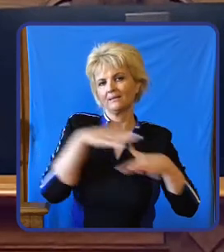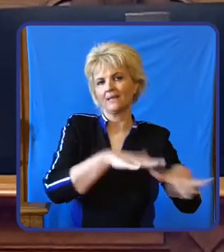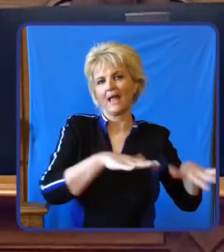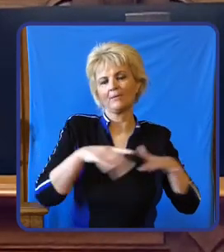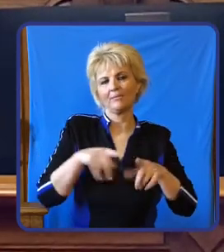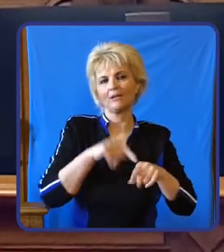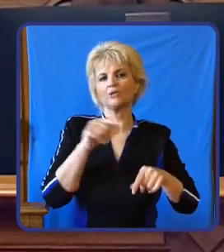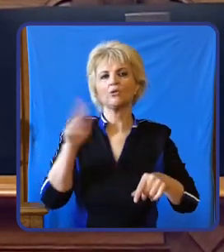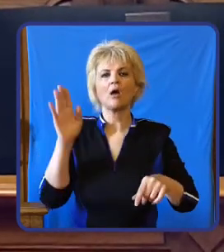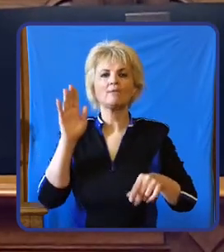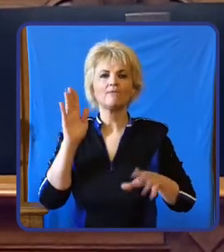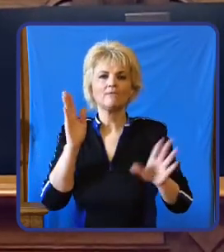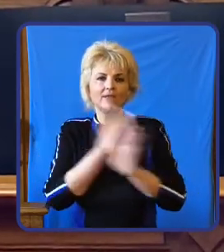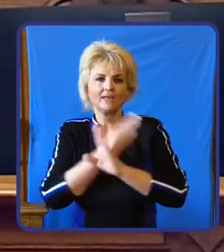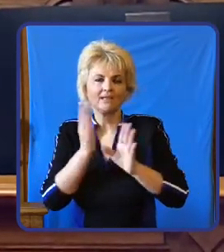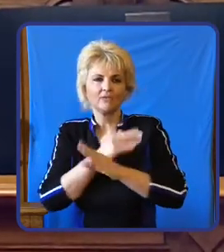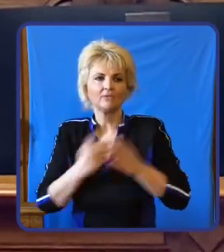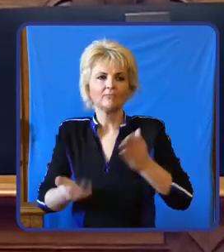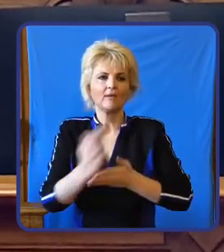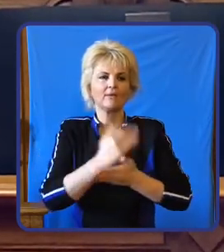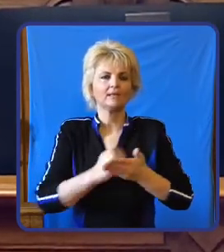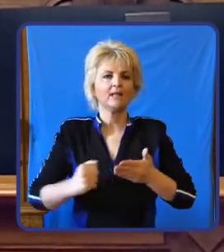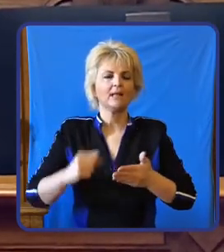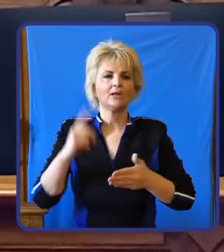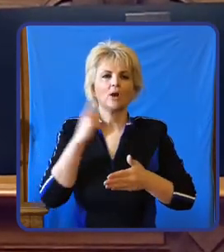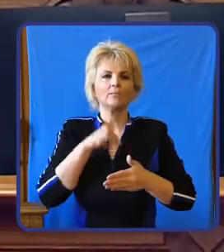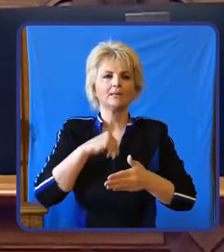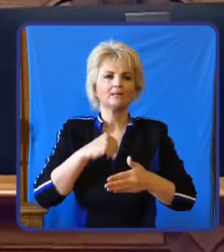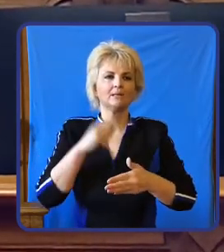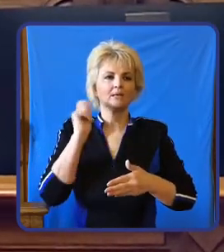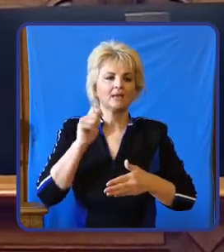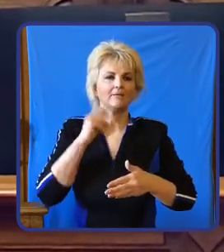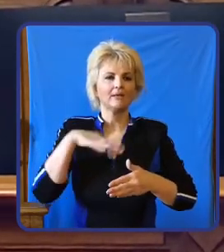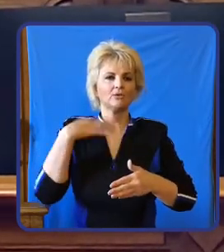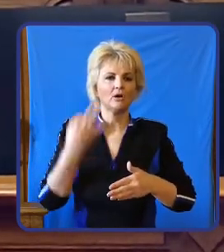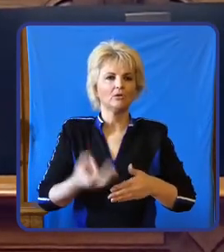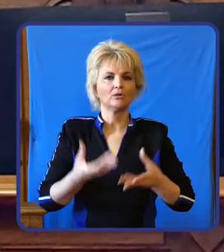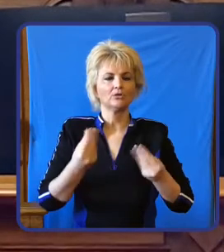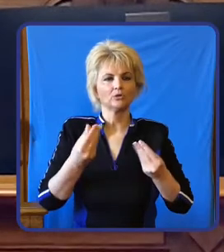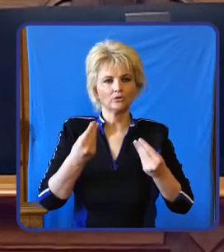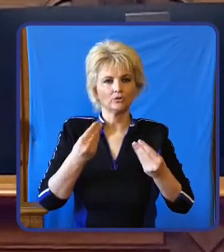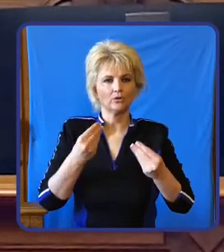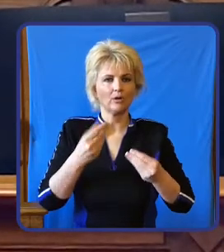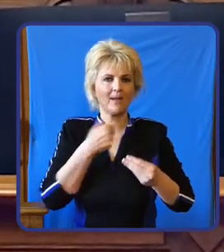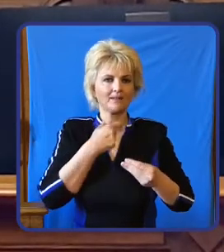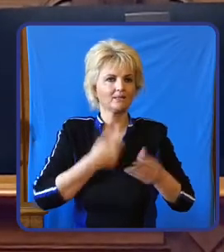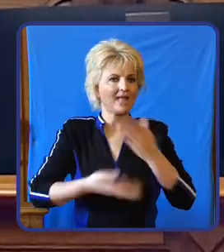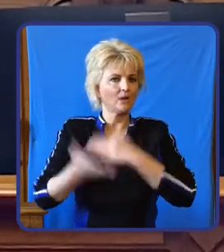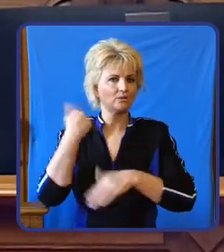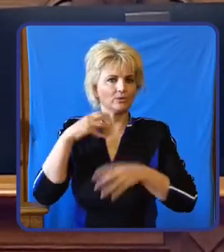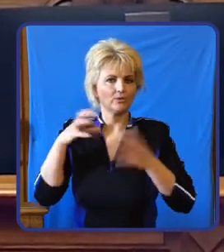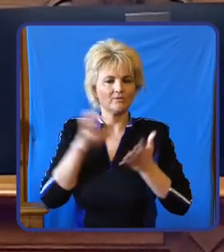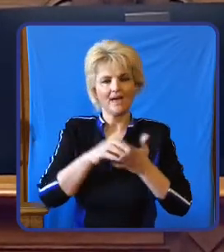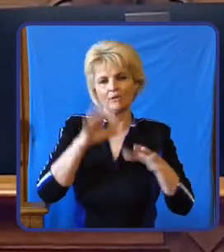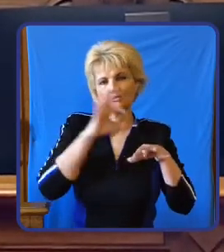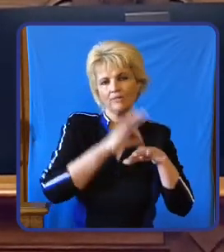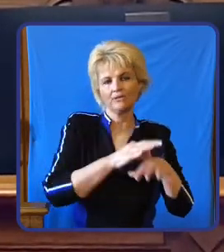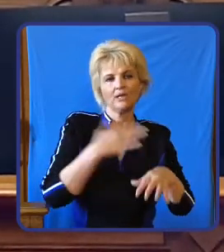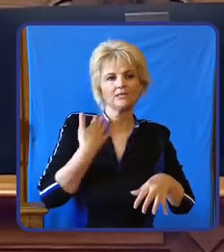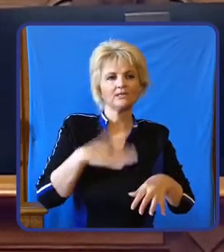fiktív bevételeket, amelyeket a képviselőasszony számtalanszor megszavazott az előző városvezetés alatt. Akkor szeretném, hogyha Balogni